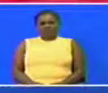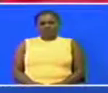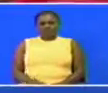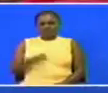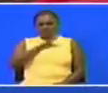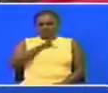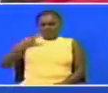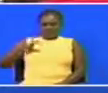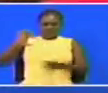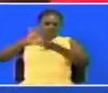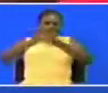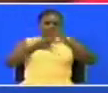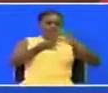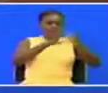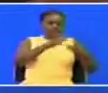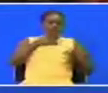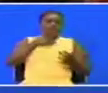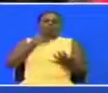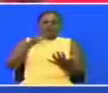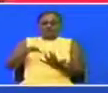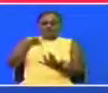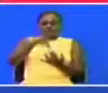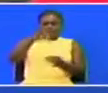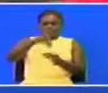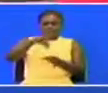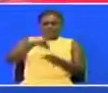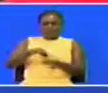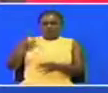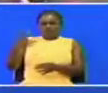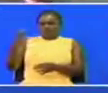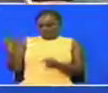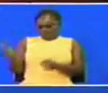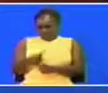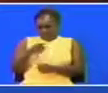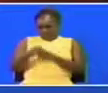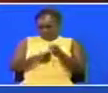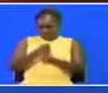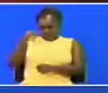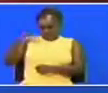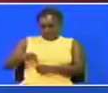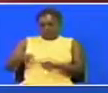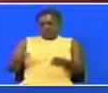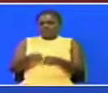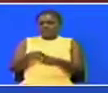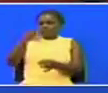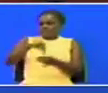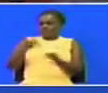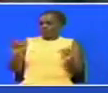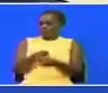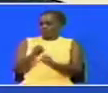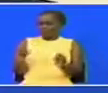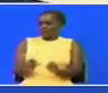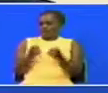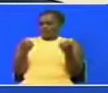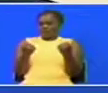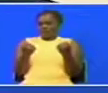Kamati ya Olimpiki inatarajia Kenya kuandaa uchaguzi wa NOC ifikapo tarehe 31 Desemba mwaka huu, na huenda uchaguzi huo usiandaliwe.